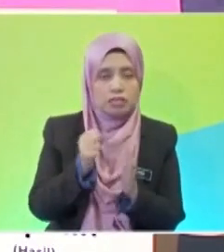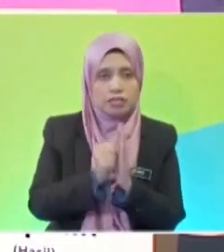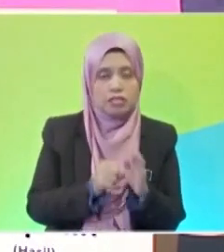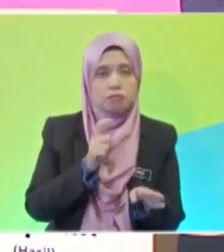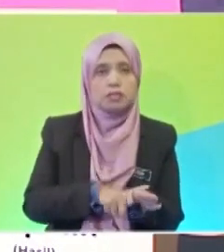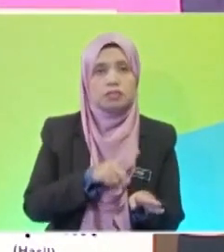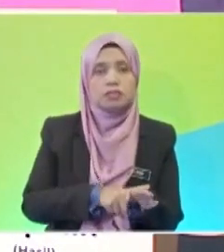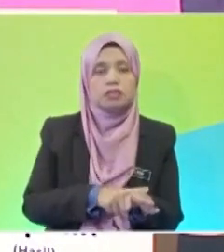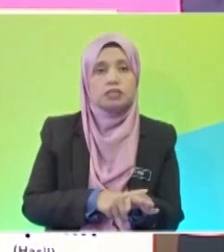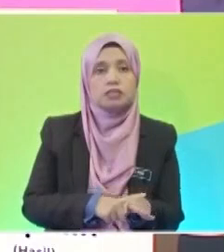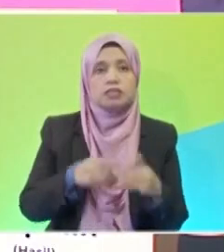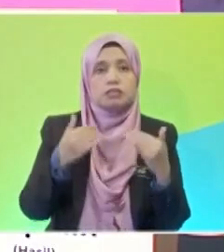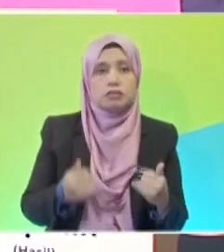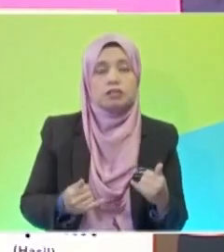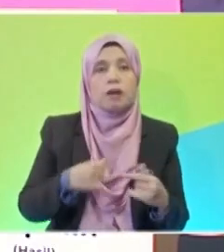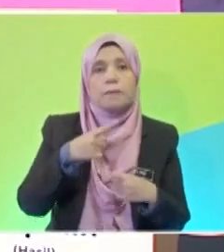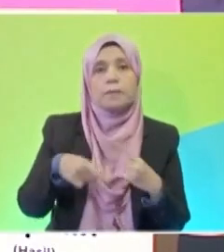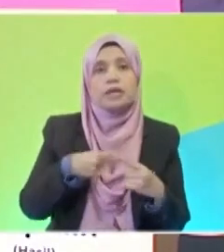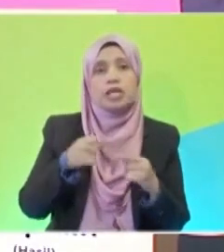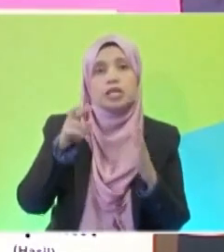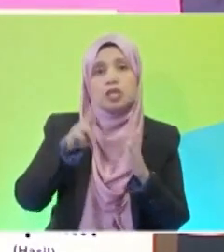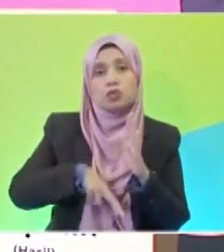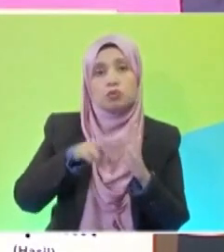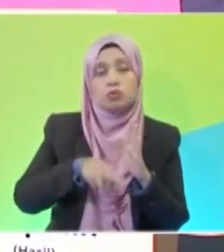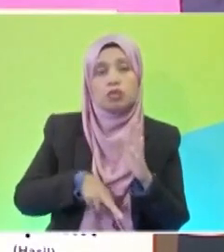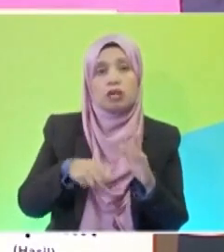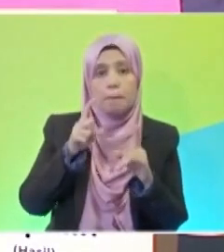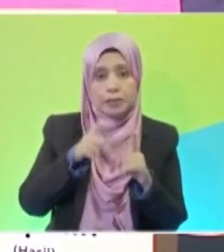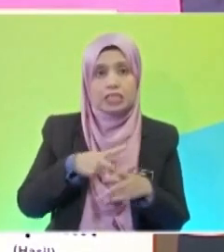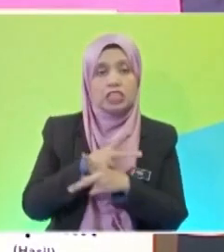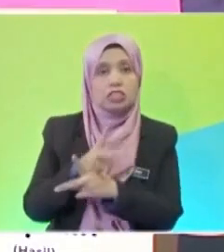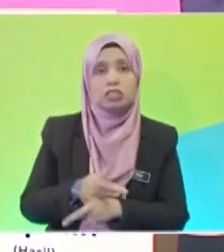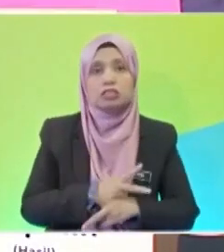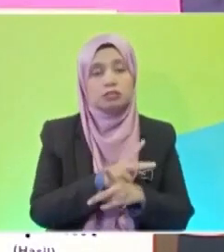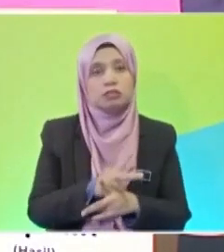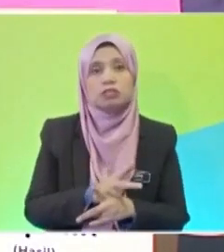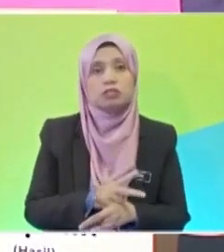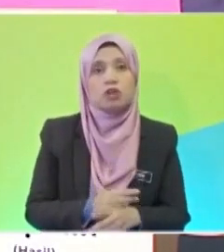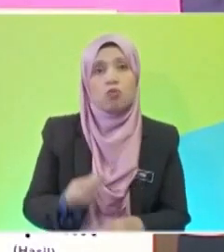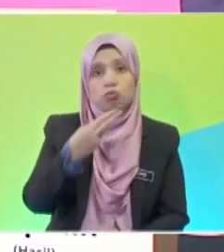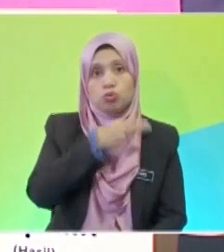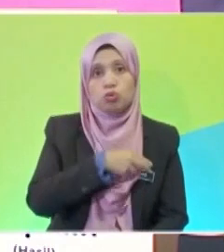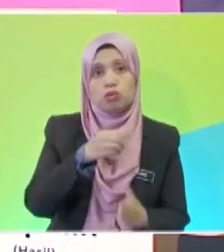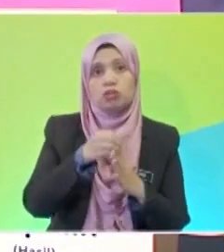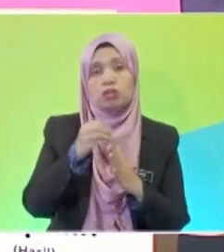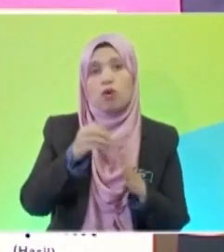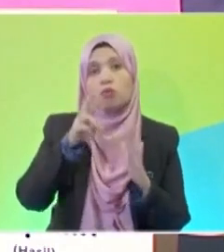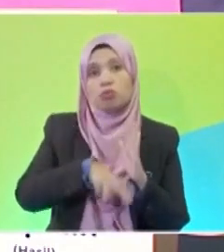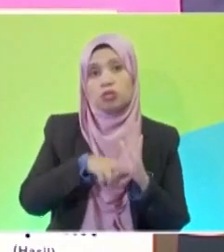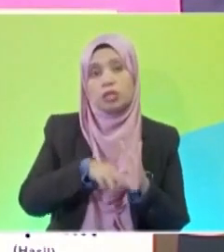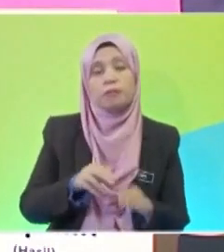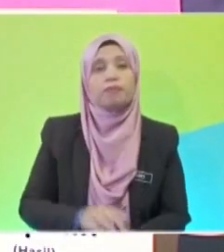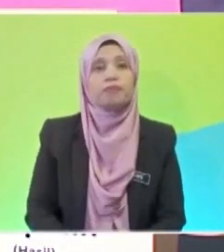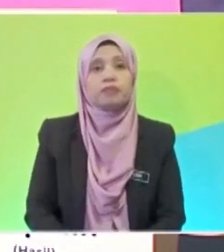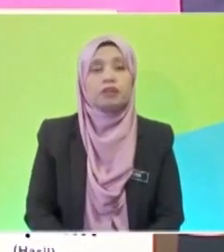kredit. Sekarang bila dia rugi, dia berada di sebelah debit. Itu kena hati-hati juga murid-murid. Lihat untung ke rugi. Okey.